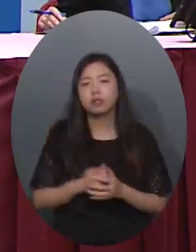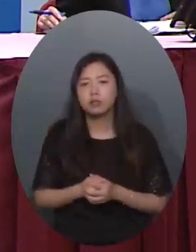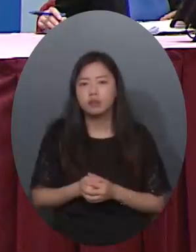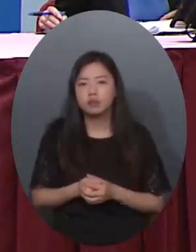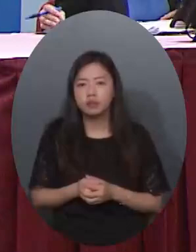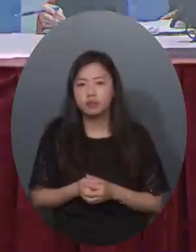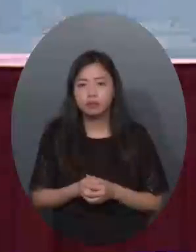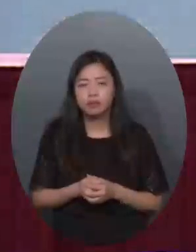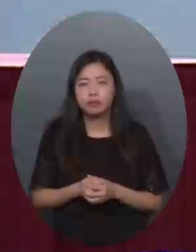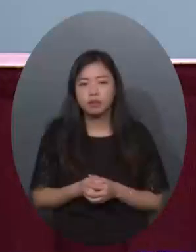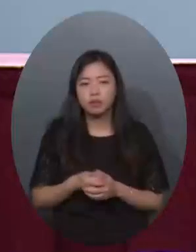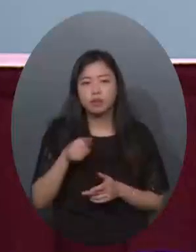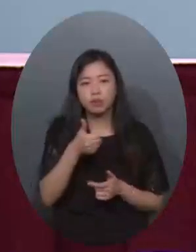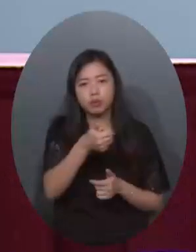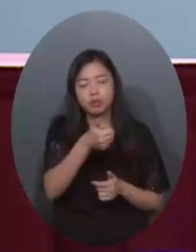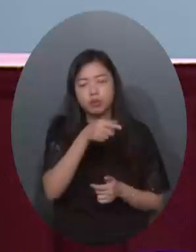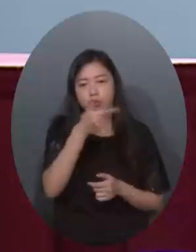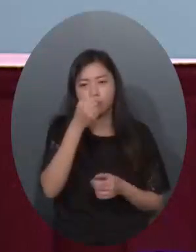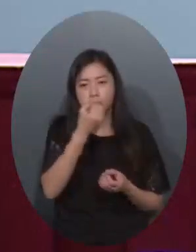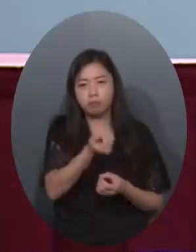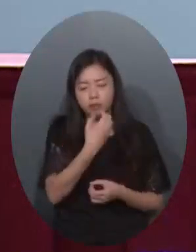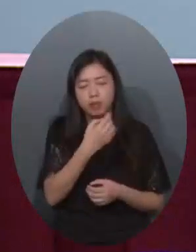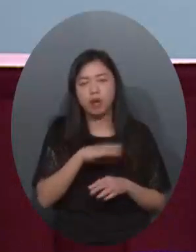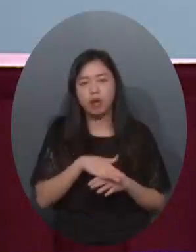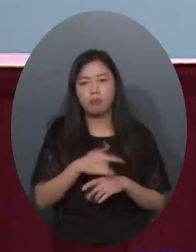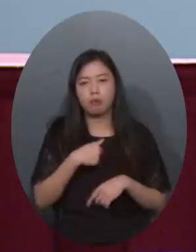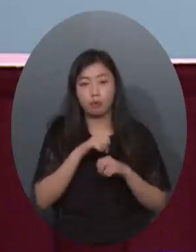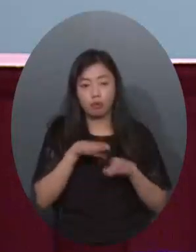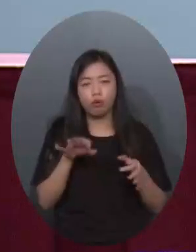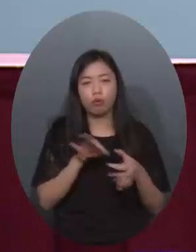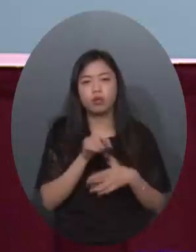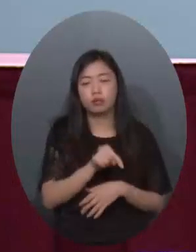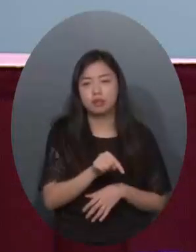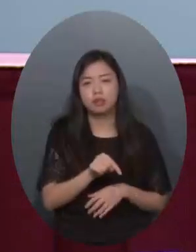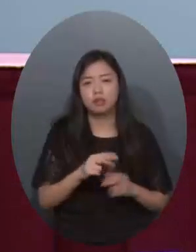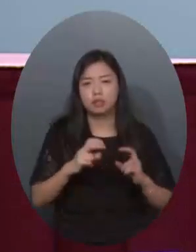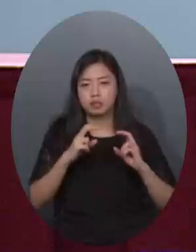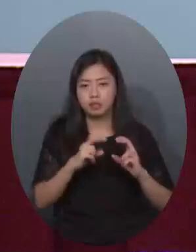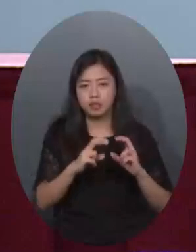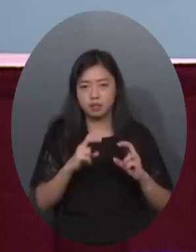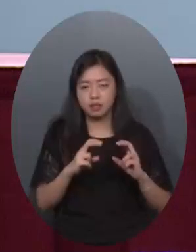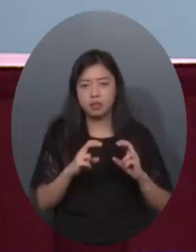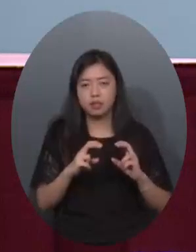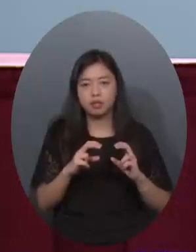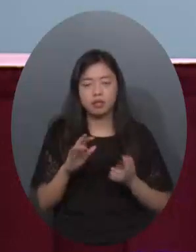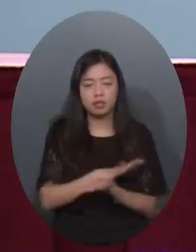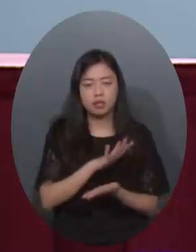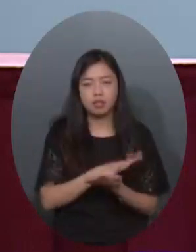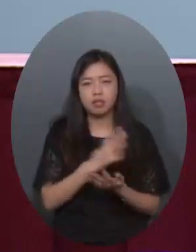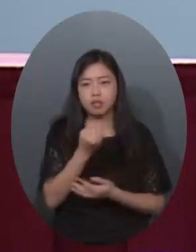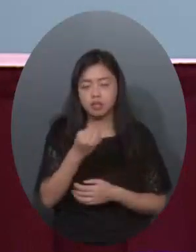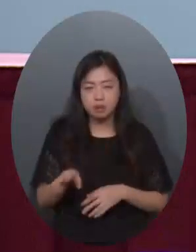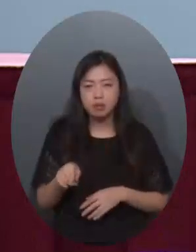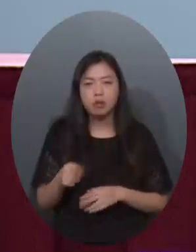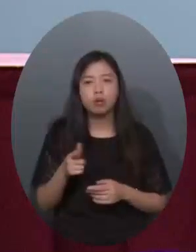多謝一個股東這個問題。好像我剛才也提過，港鐵在40多年來的成